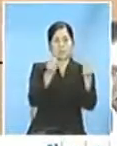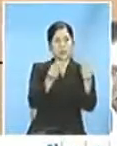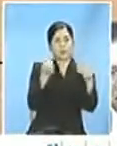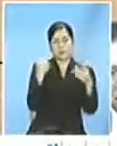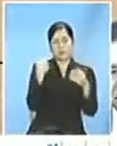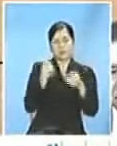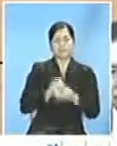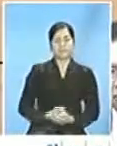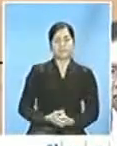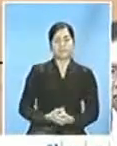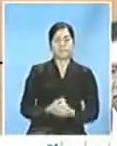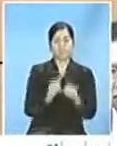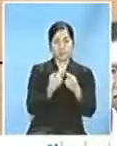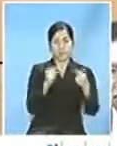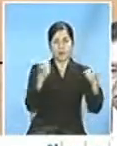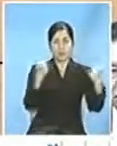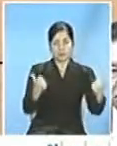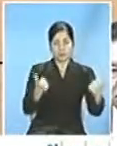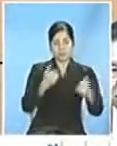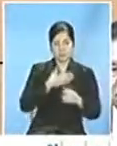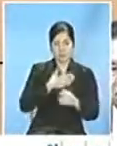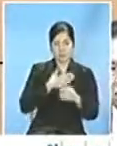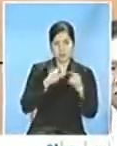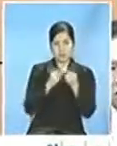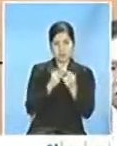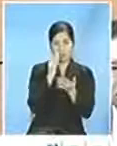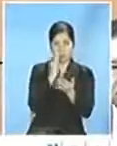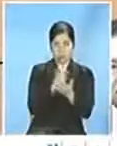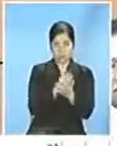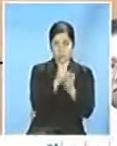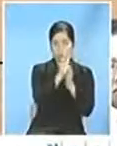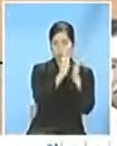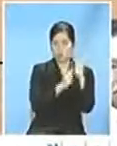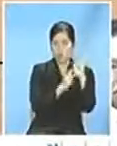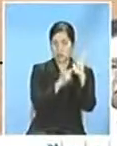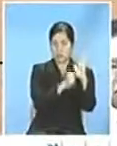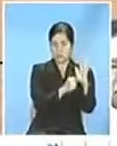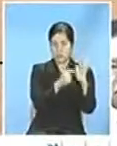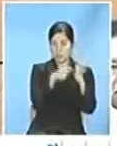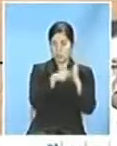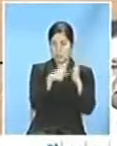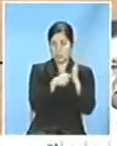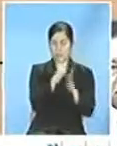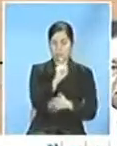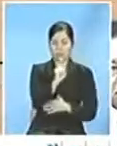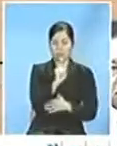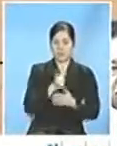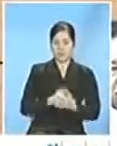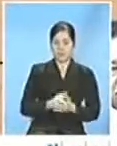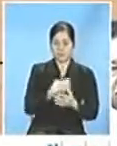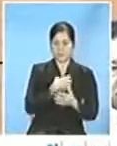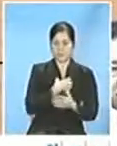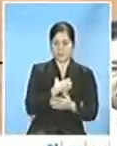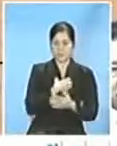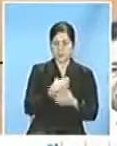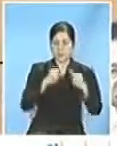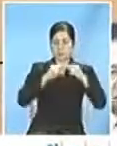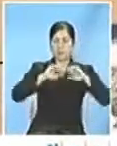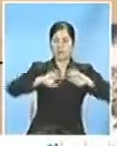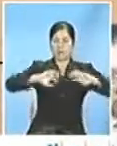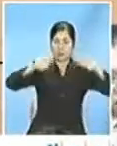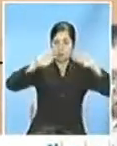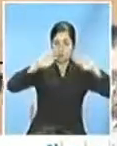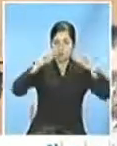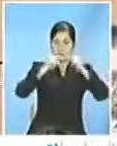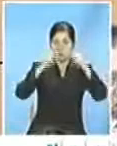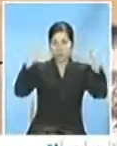นี้เราจึงจำเป็นหยุดกฎหมายเหล่านี้ไว้เพื่อให้นายกได้กลับไปทำหน้าที่ของรัฐ